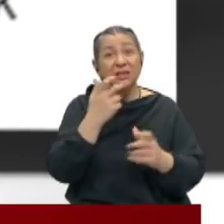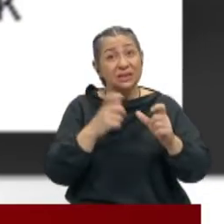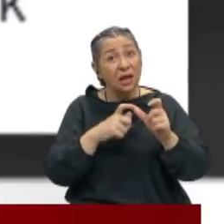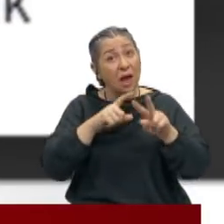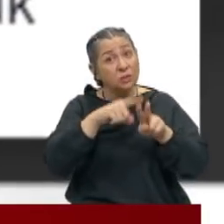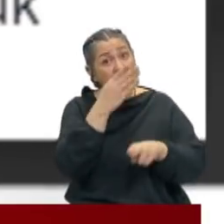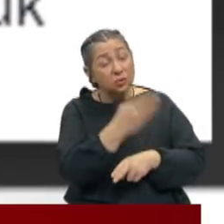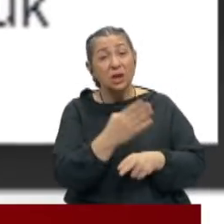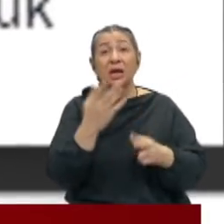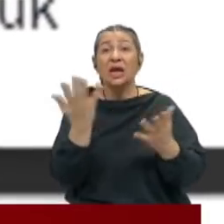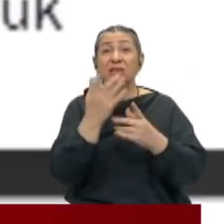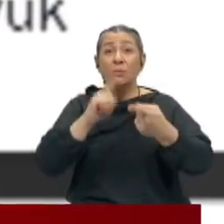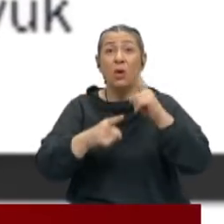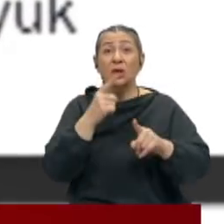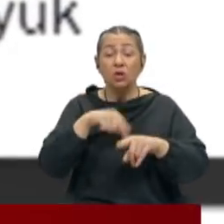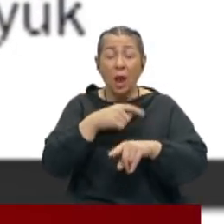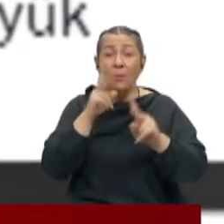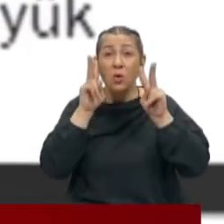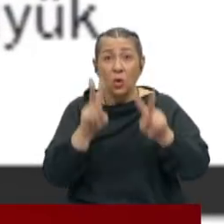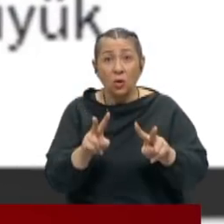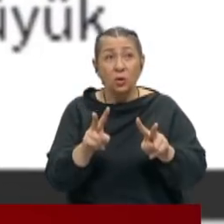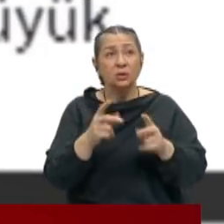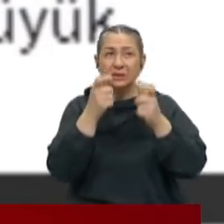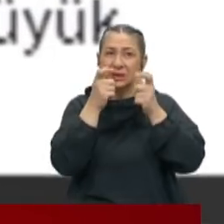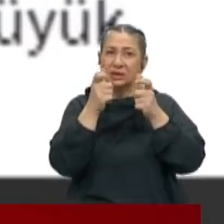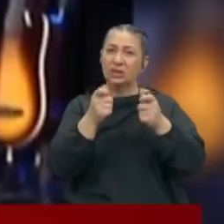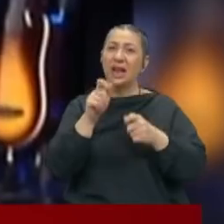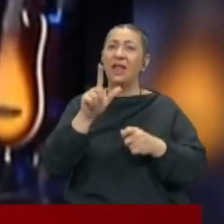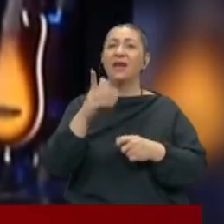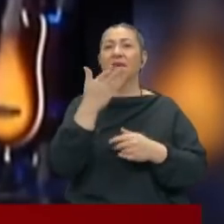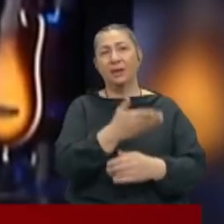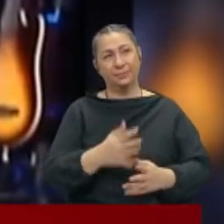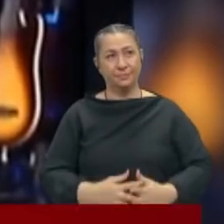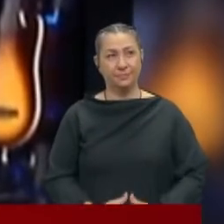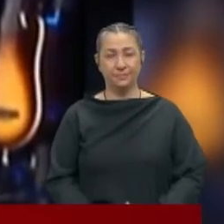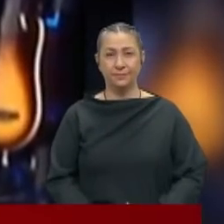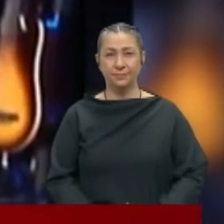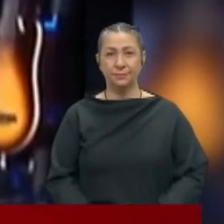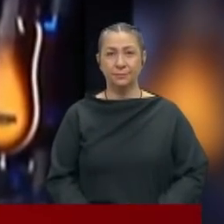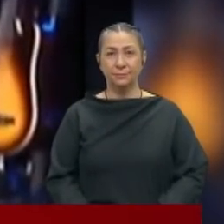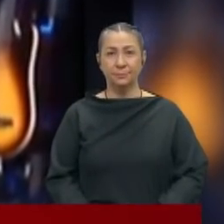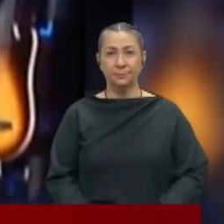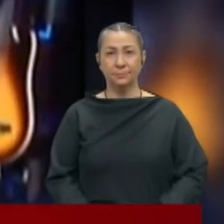Sezen Aksu'nun kaç siyasi dönem gördüğünün altını çizdi Livaneli.